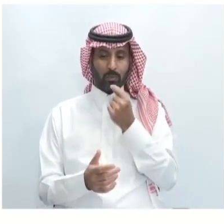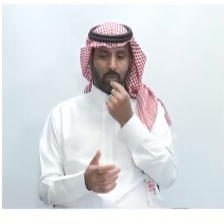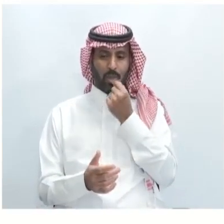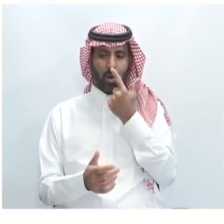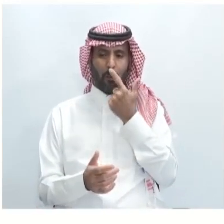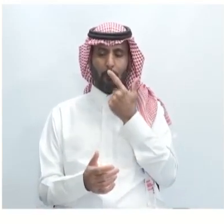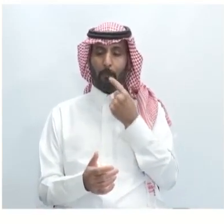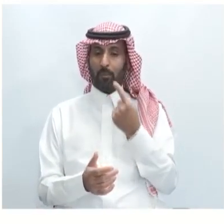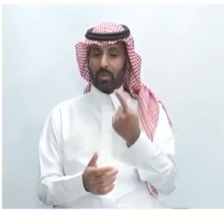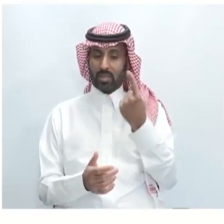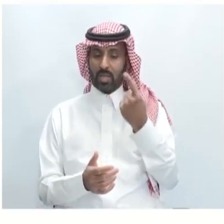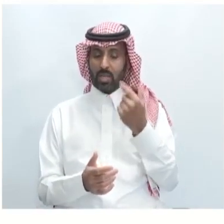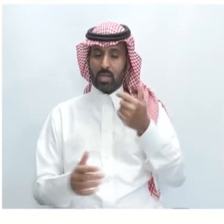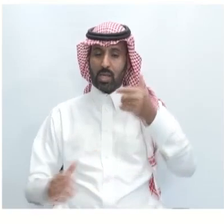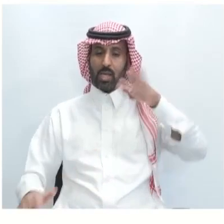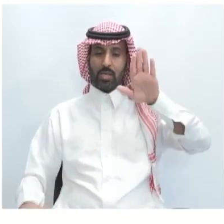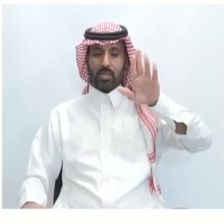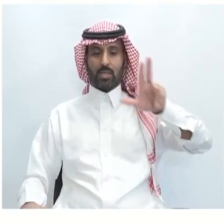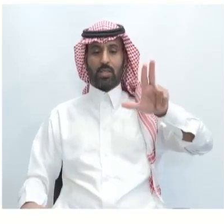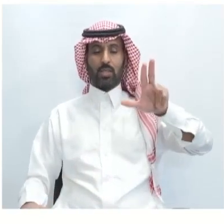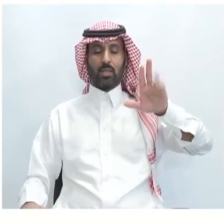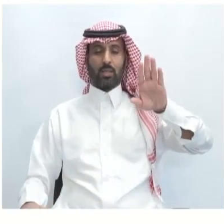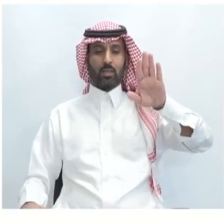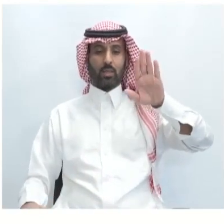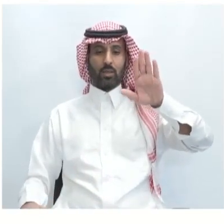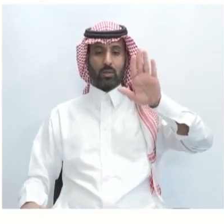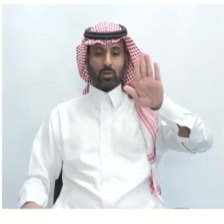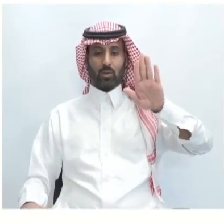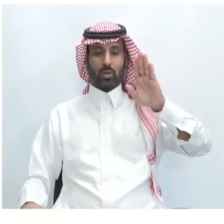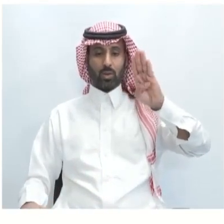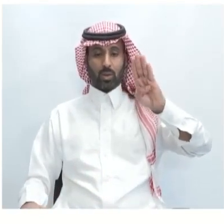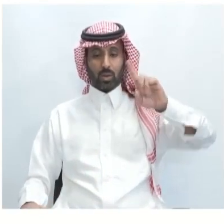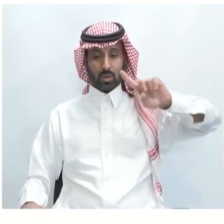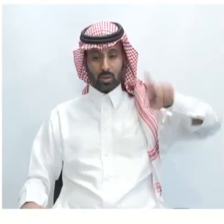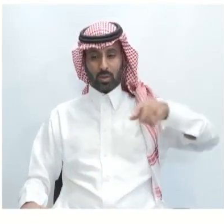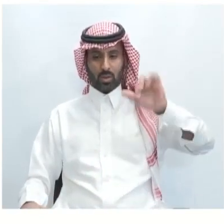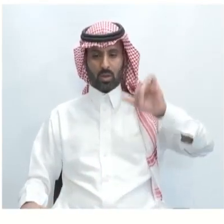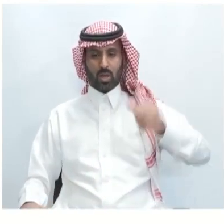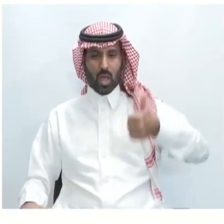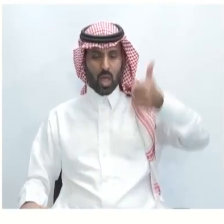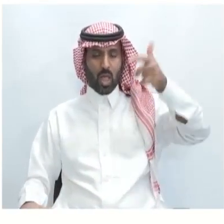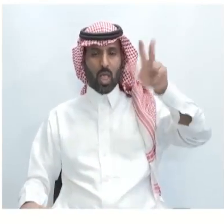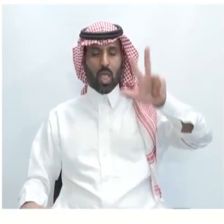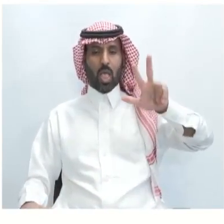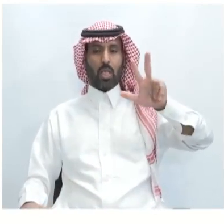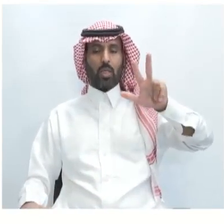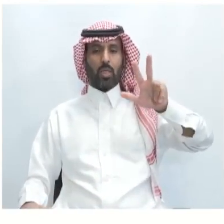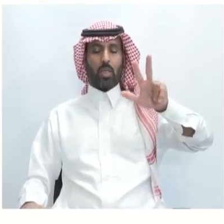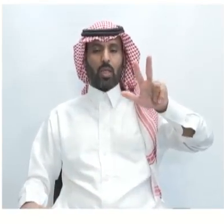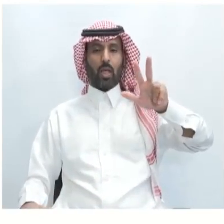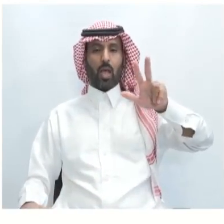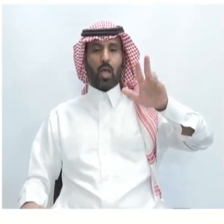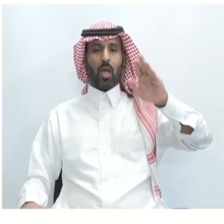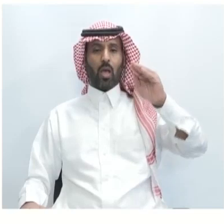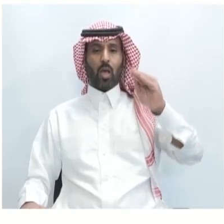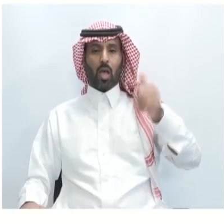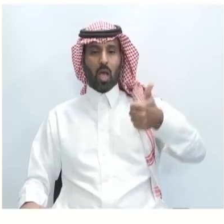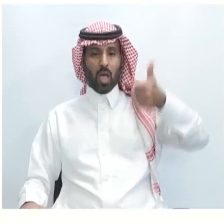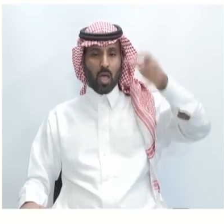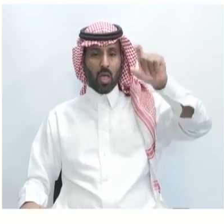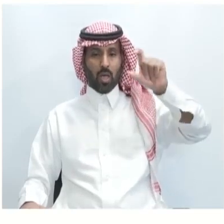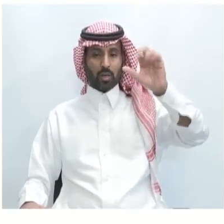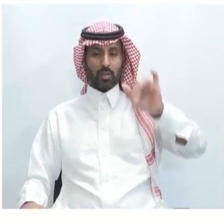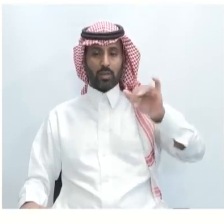الاحاديه في البدايه نقوم بتعريف السكريات الاحاديه ثم نعرف بعد ذلك انواعها الثلاثه هي سكريات بسيطه